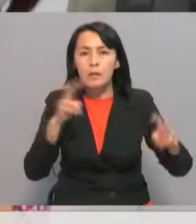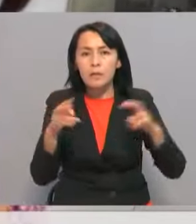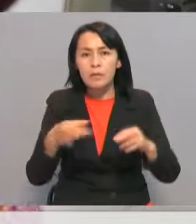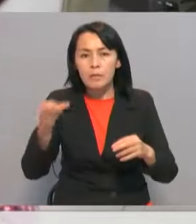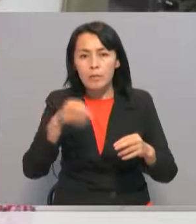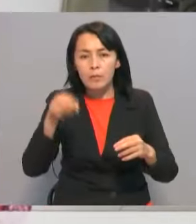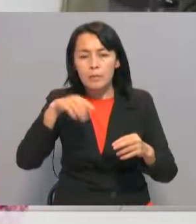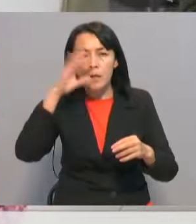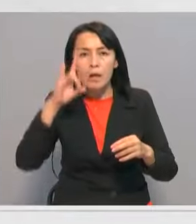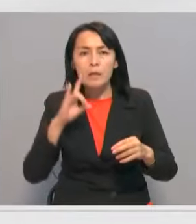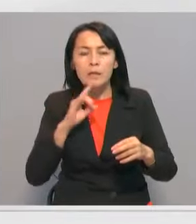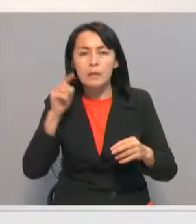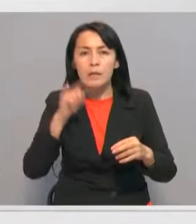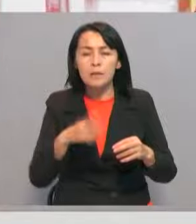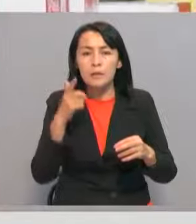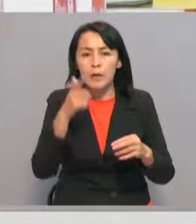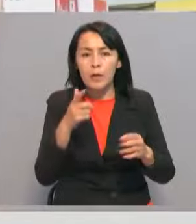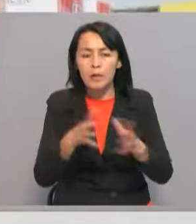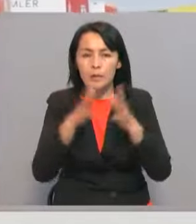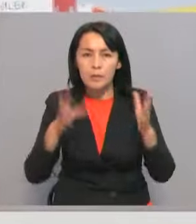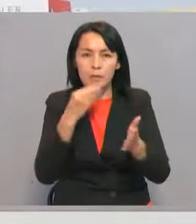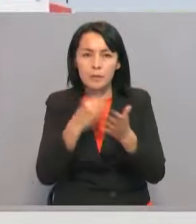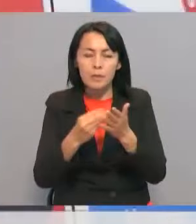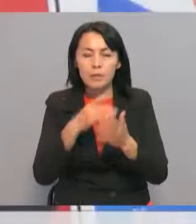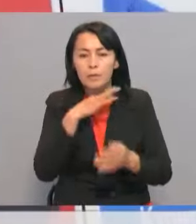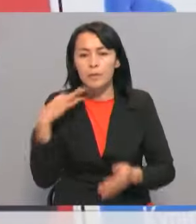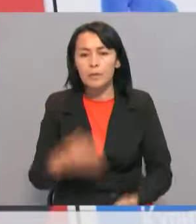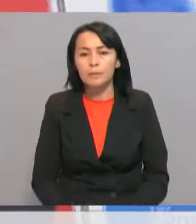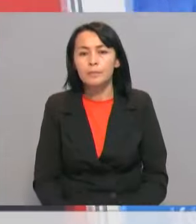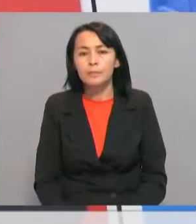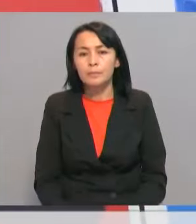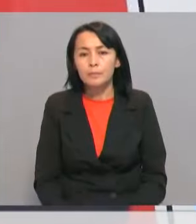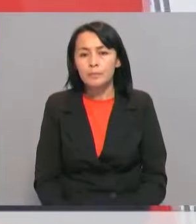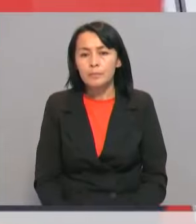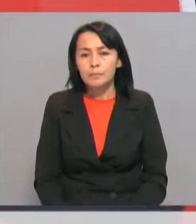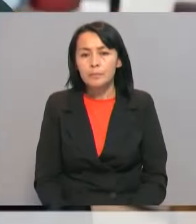регионов Казахстана. Это означает, что география и объемы продаж увеличиваются.